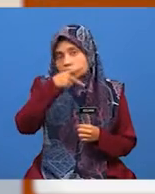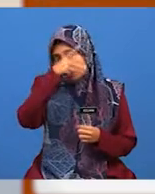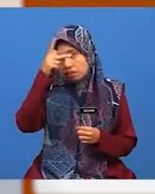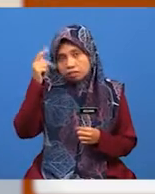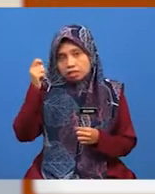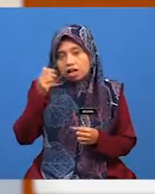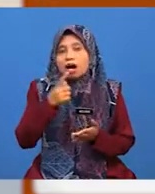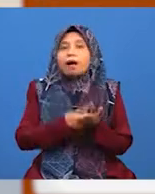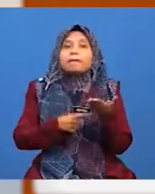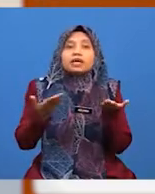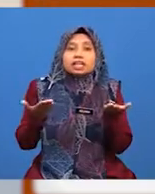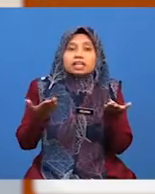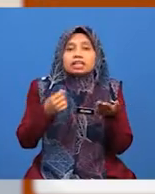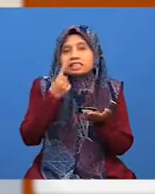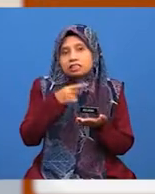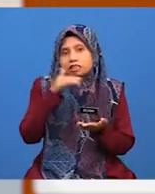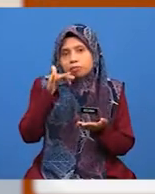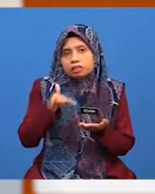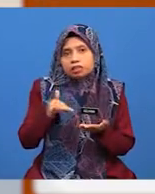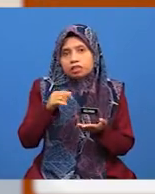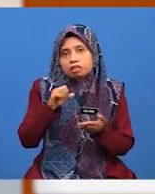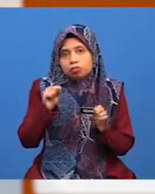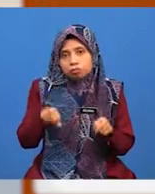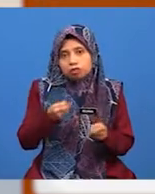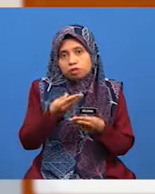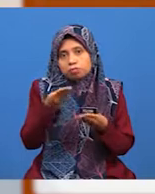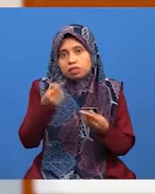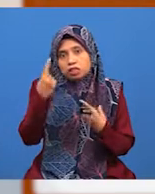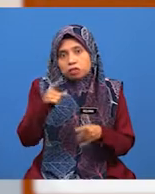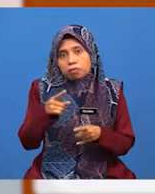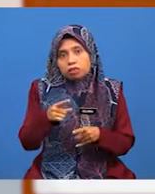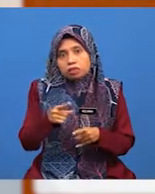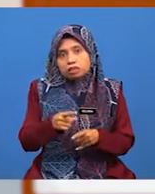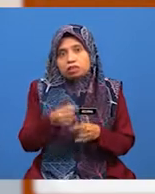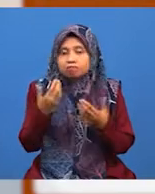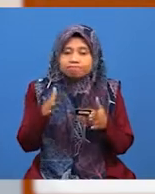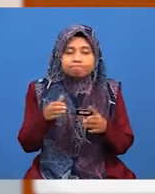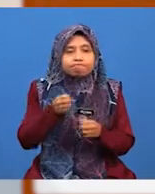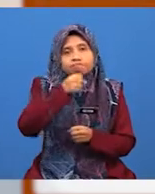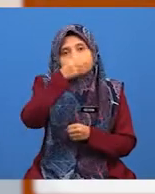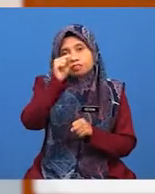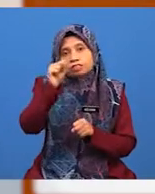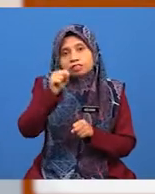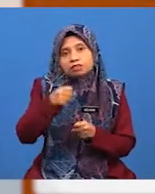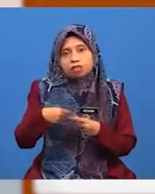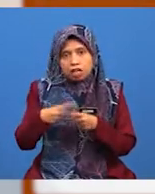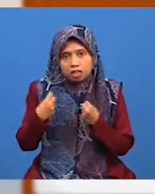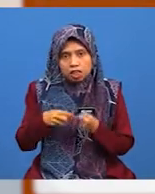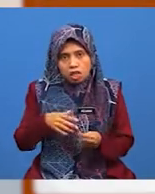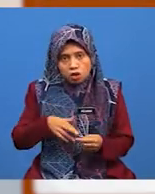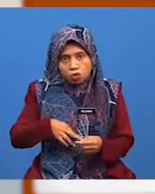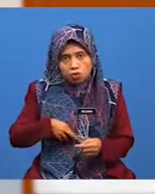apa? Siapakah yang boleh memberikan jawapan? Sudah bersedia? Hati kita